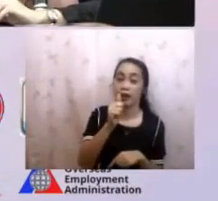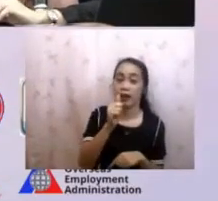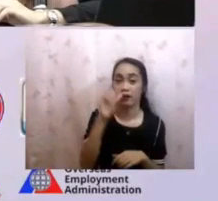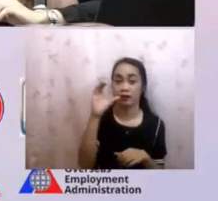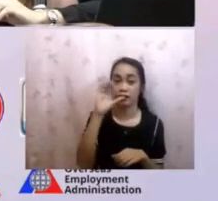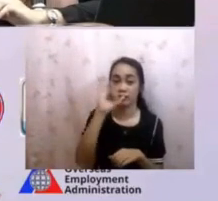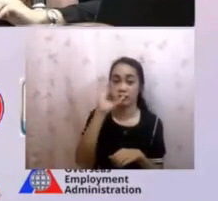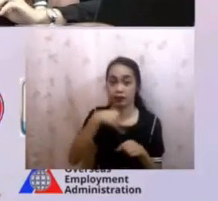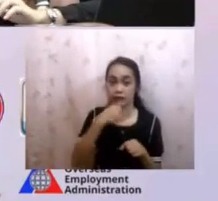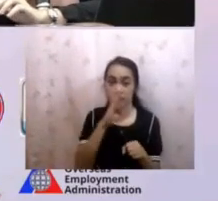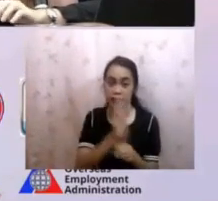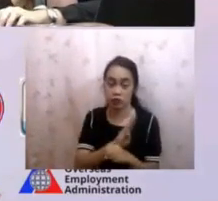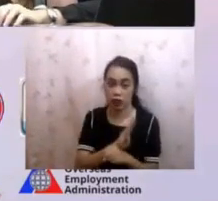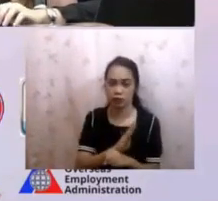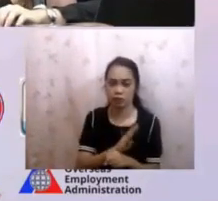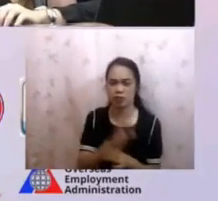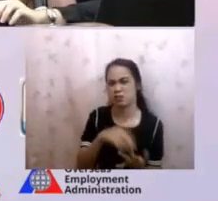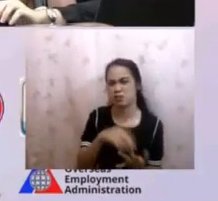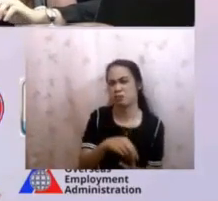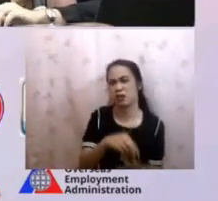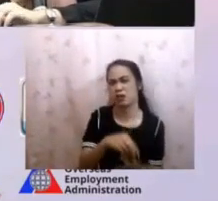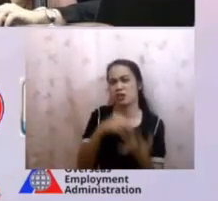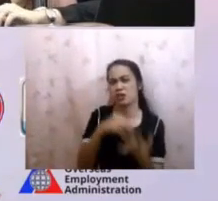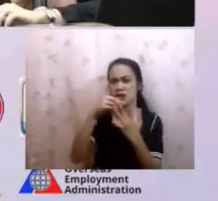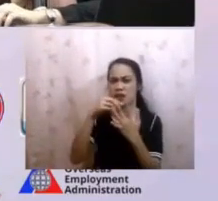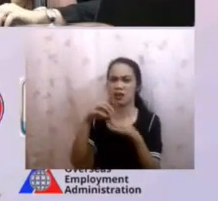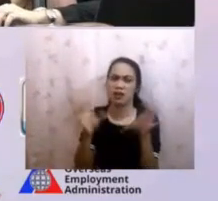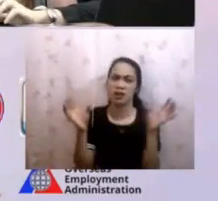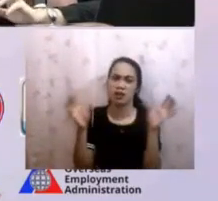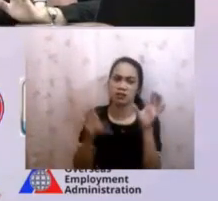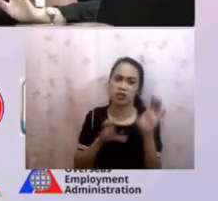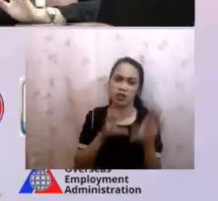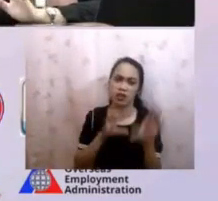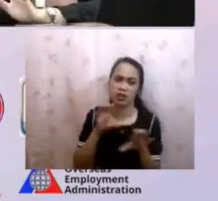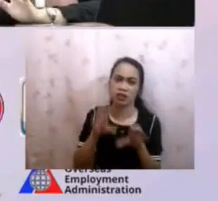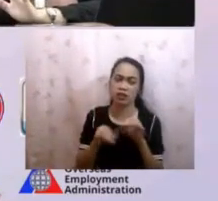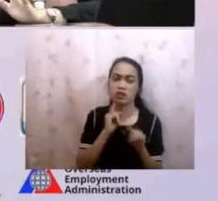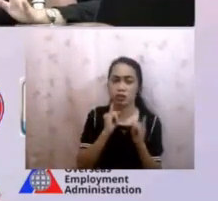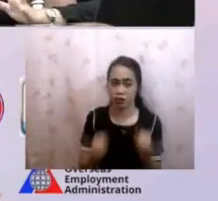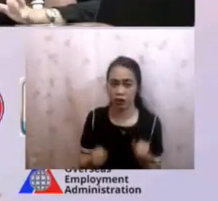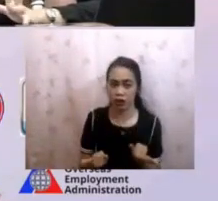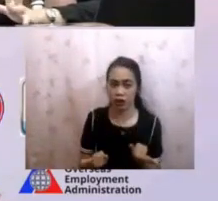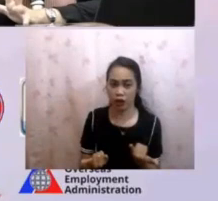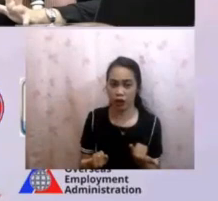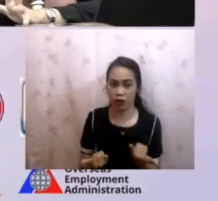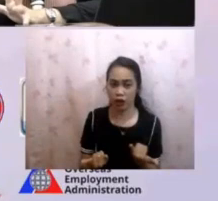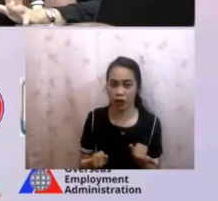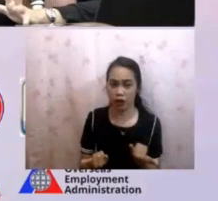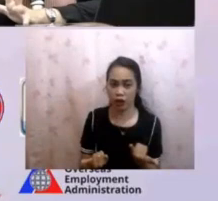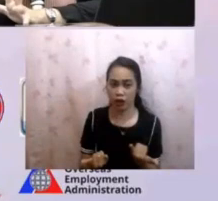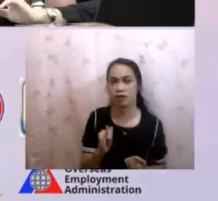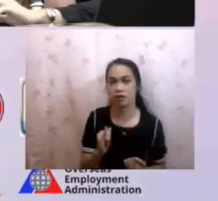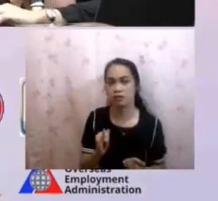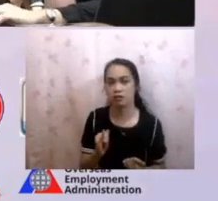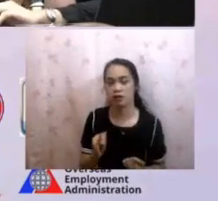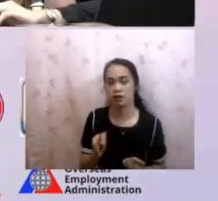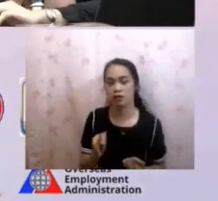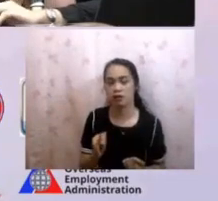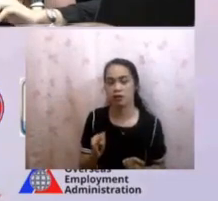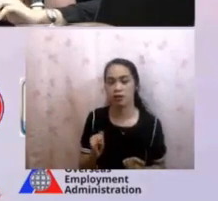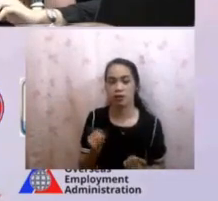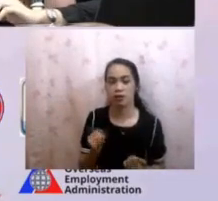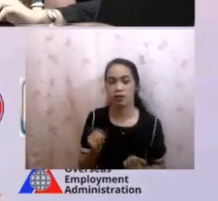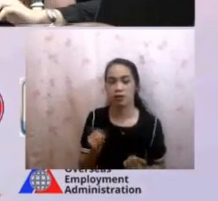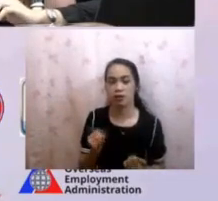are about to begin sa pagpangitag trabaho? Especially the challenge right now is that magkakuan